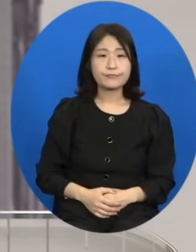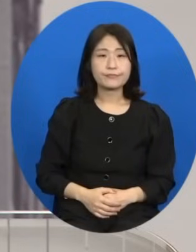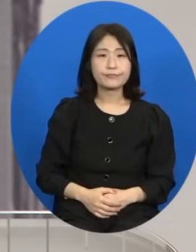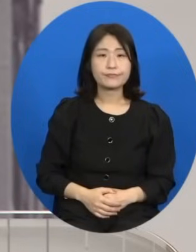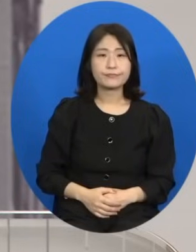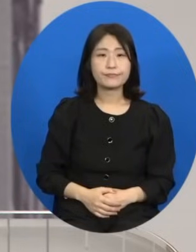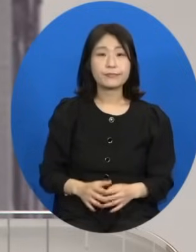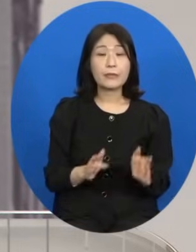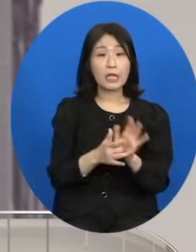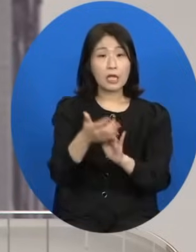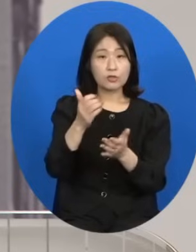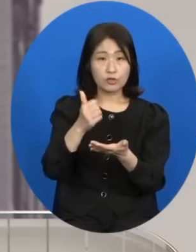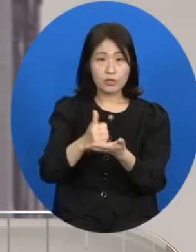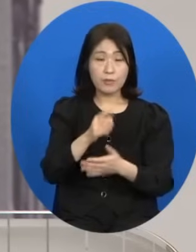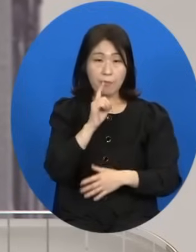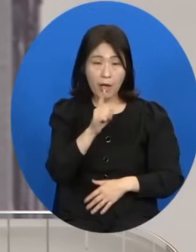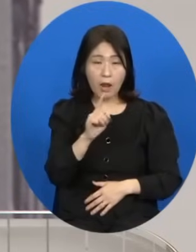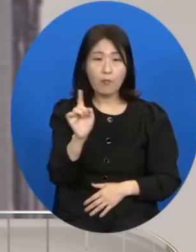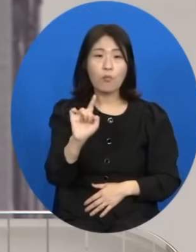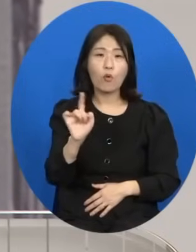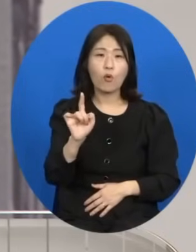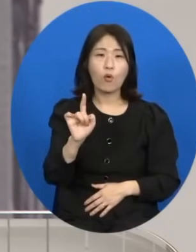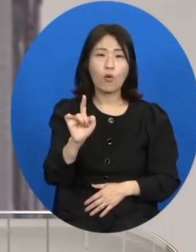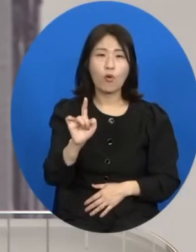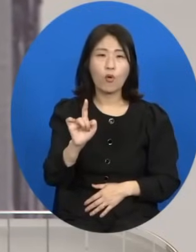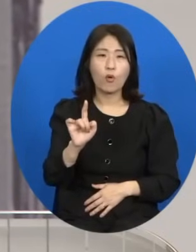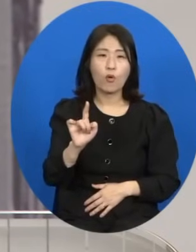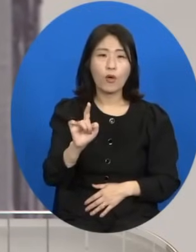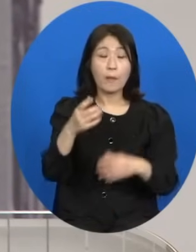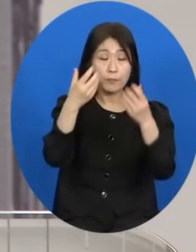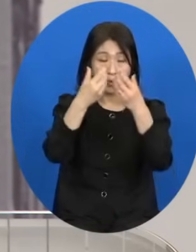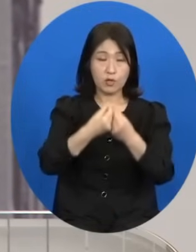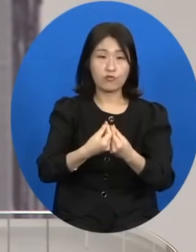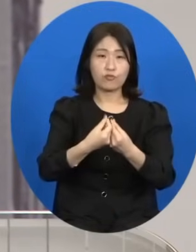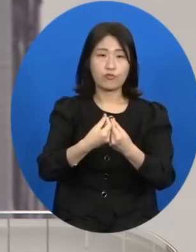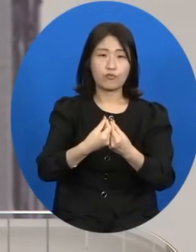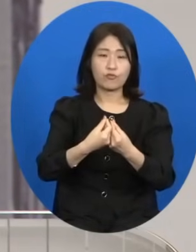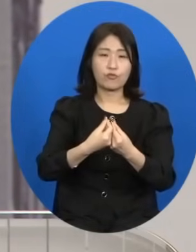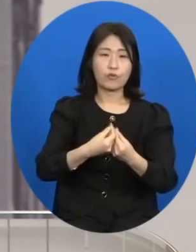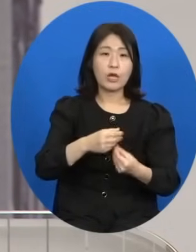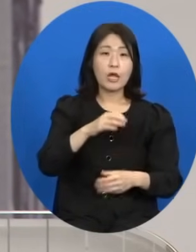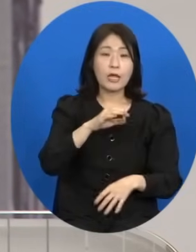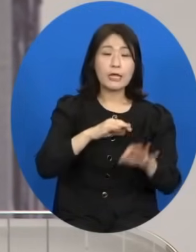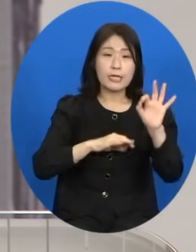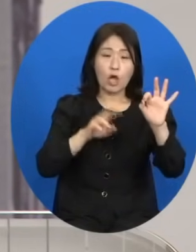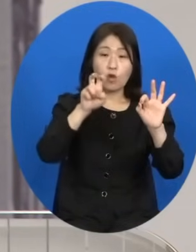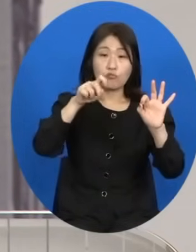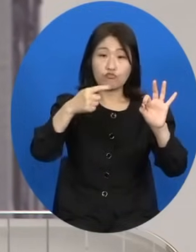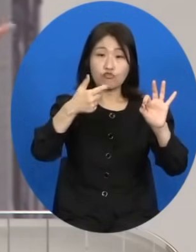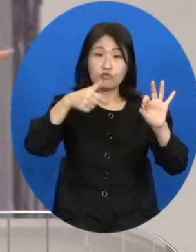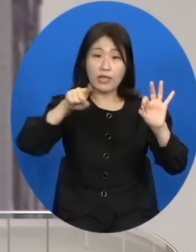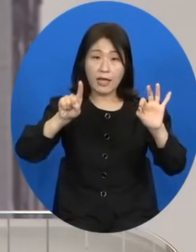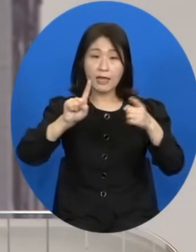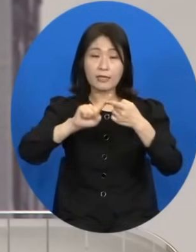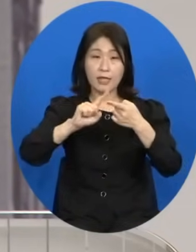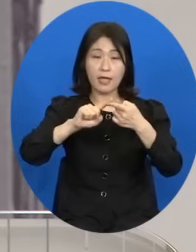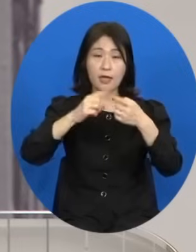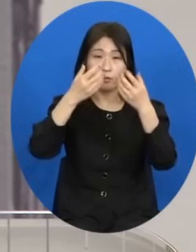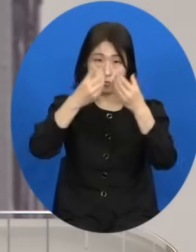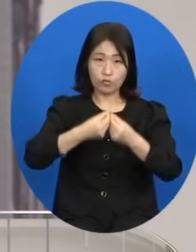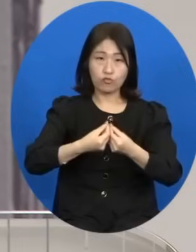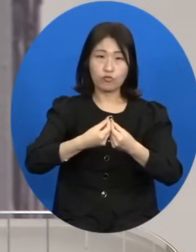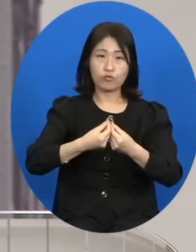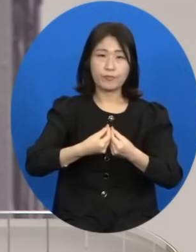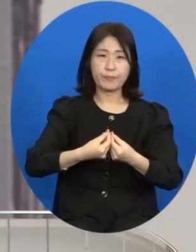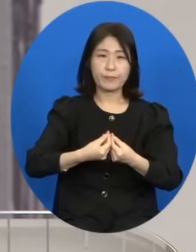19장에 보면요 열무나 비유가 있습니다 한 귀족이 자기가 떠나기 전에 종들 명에게 문화를